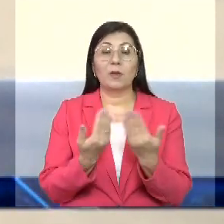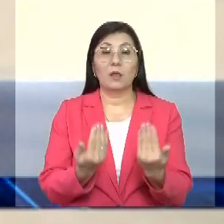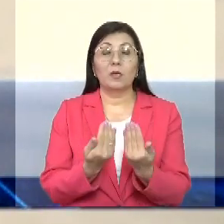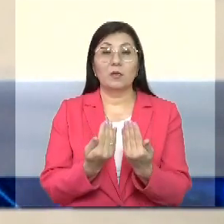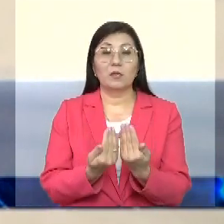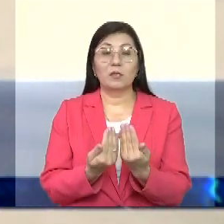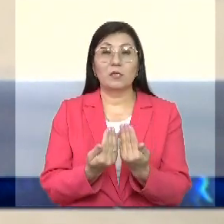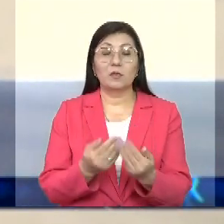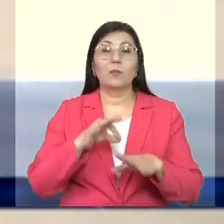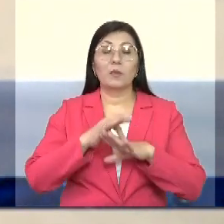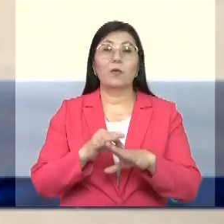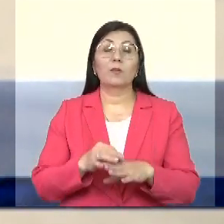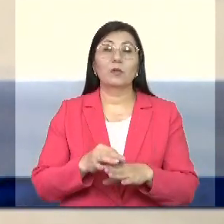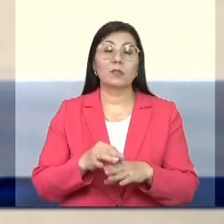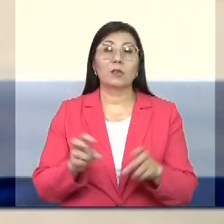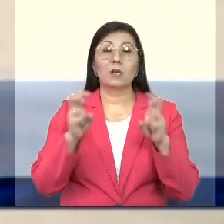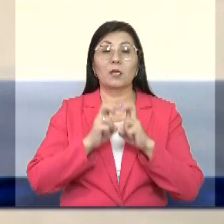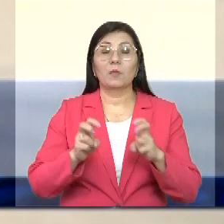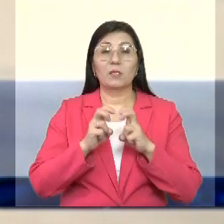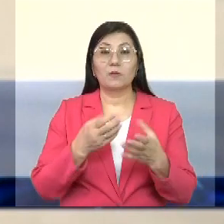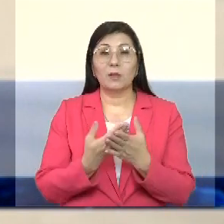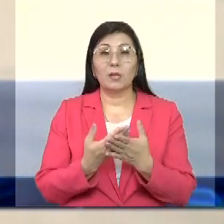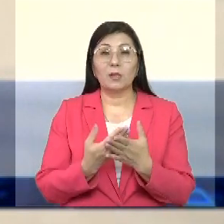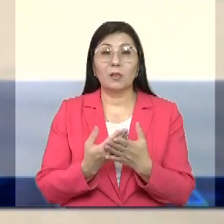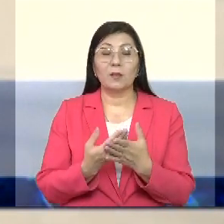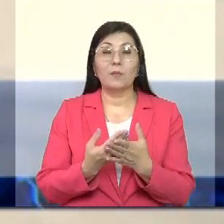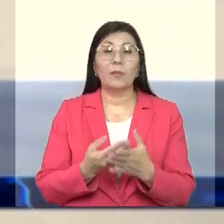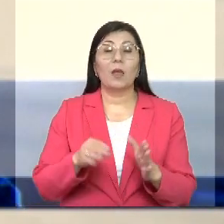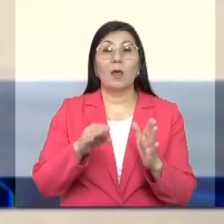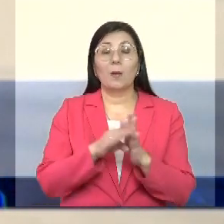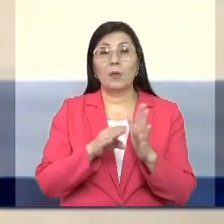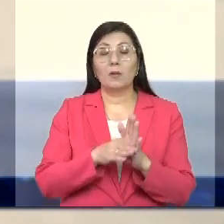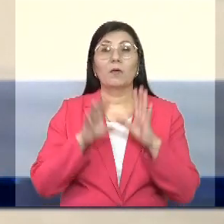настоящее время проводится досудебное расследование в порядке статьи 201